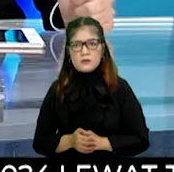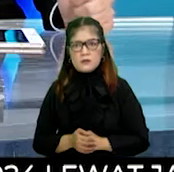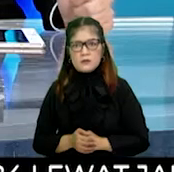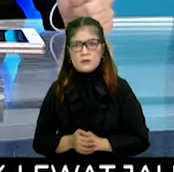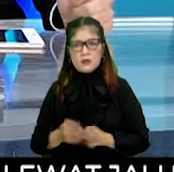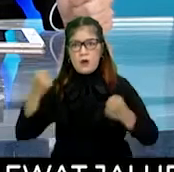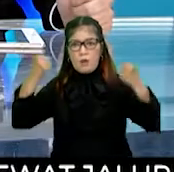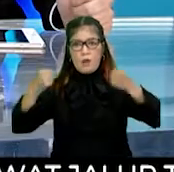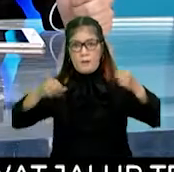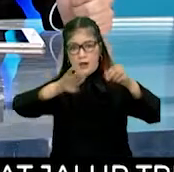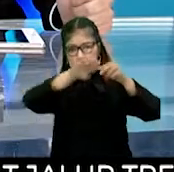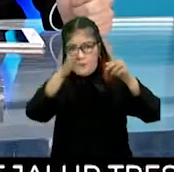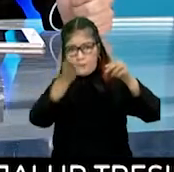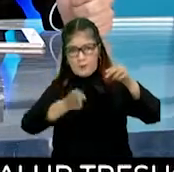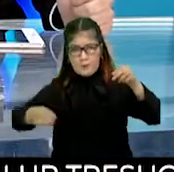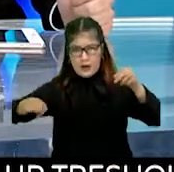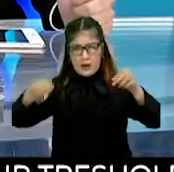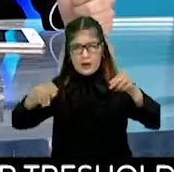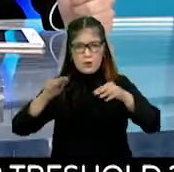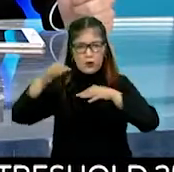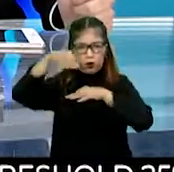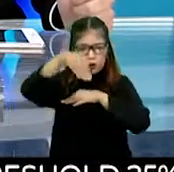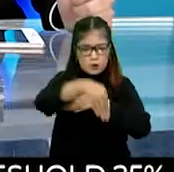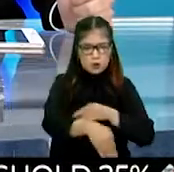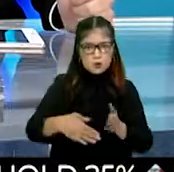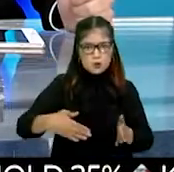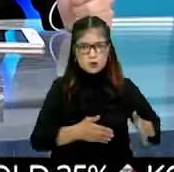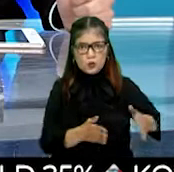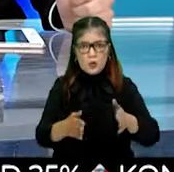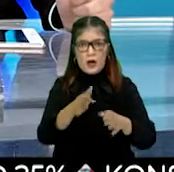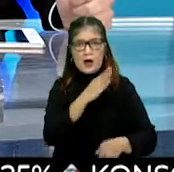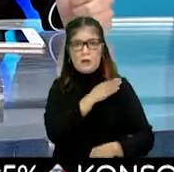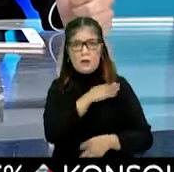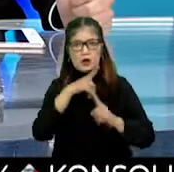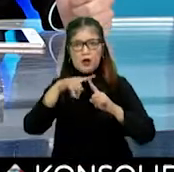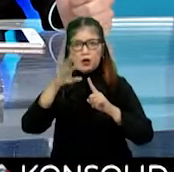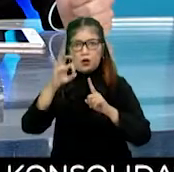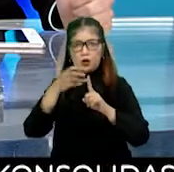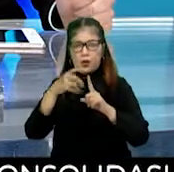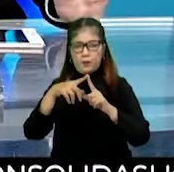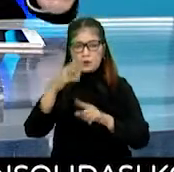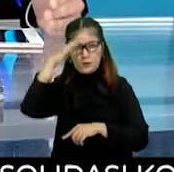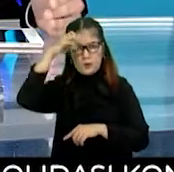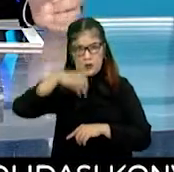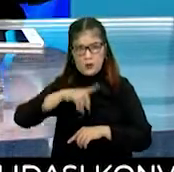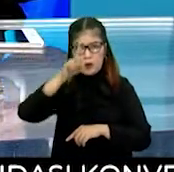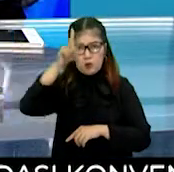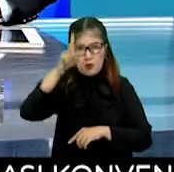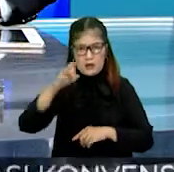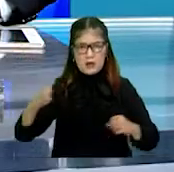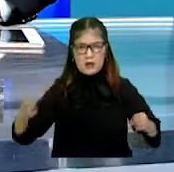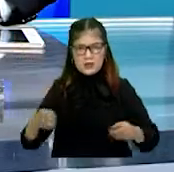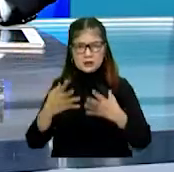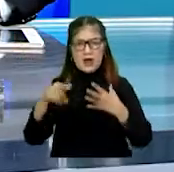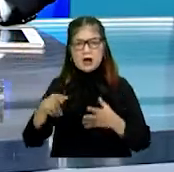Sebuah mobil bak terbuka terjun ke jurang sungai di Kabupaten Toba, Sumatera Utara. Penyebab kecelakaan tunggal belum diketahui, hingga kini